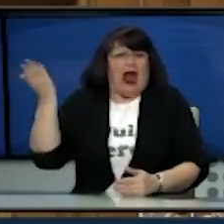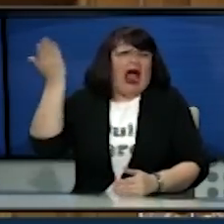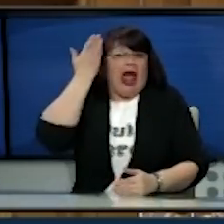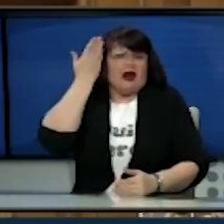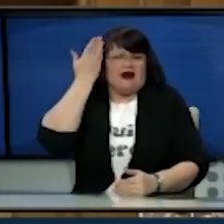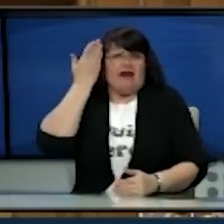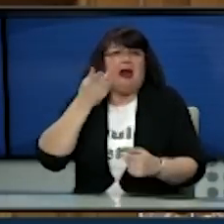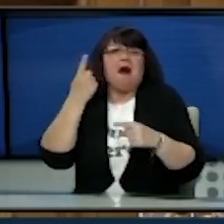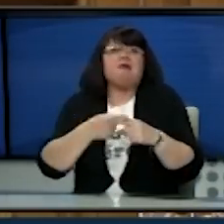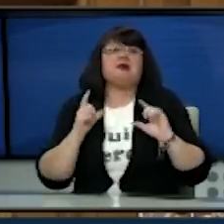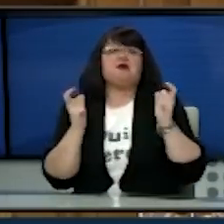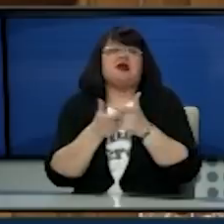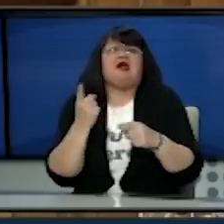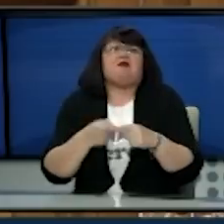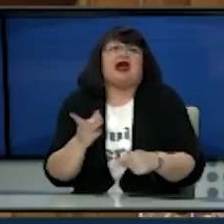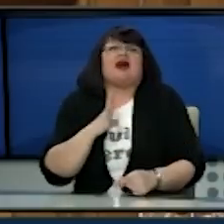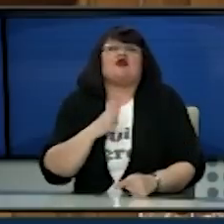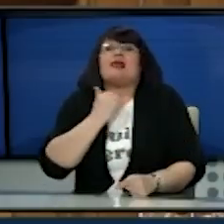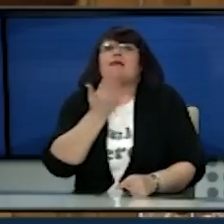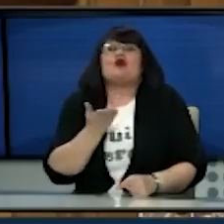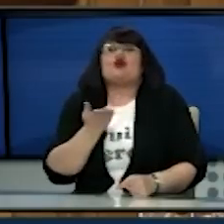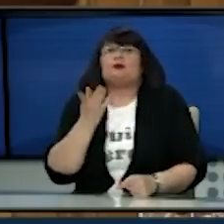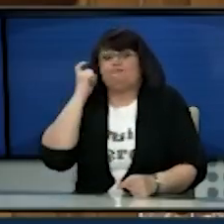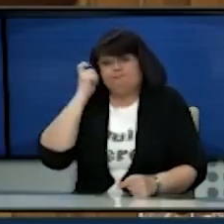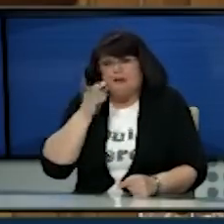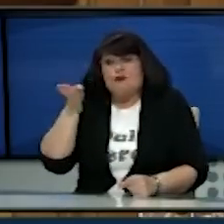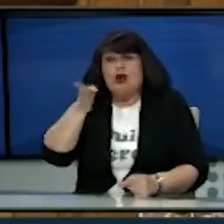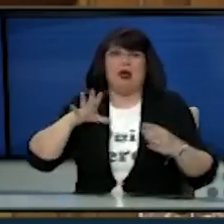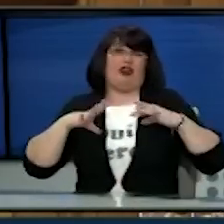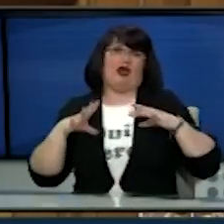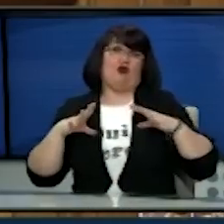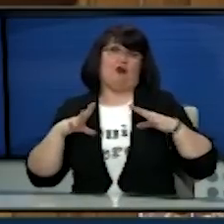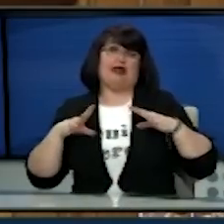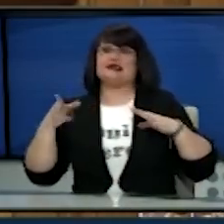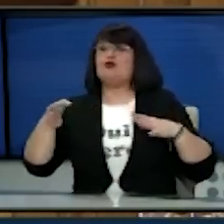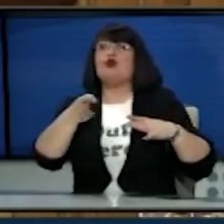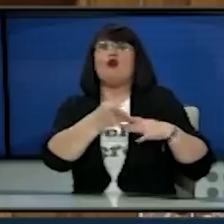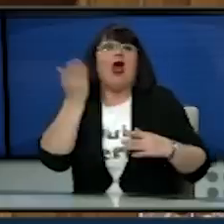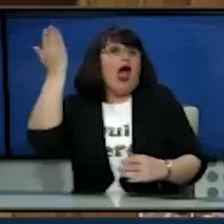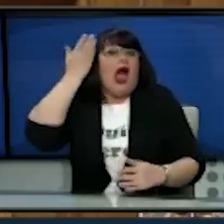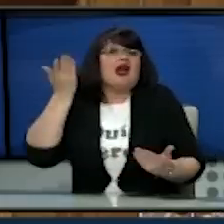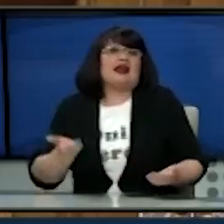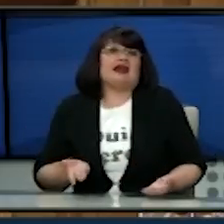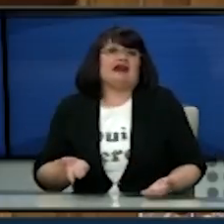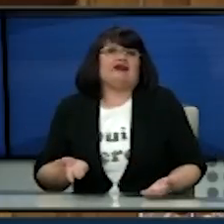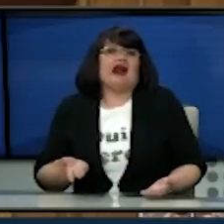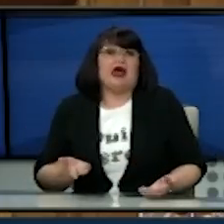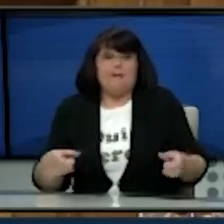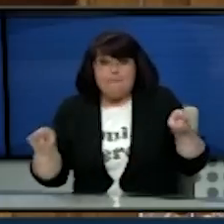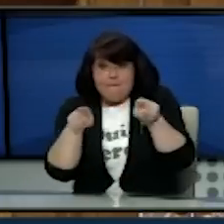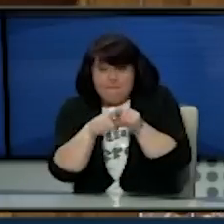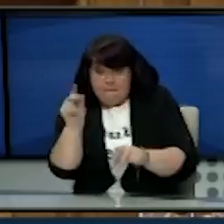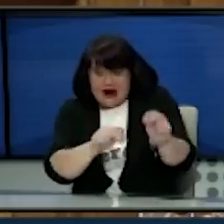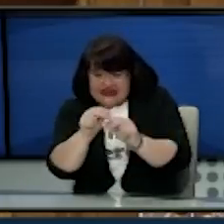λαϊκές οικογένειες δεν μπορούν να σκεφτούν καν να πάνε λίγες διακοπές, ψηφίσατε μαζί τα δωράκια